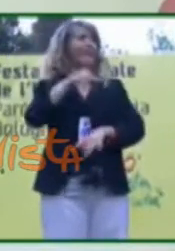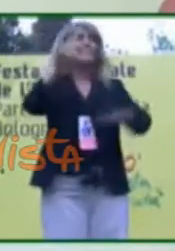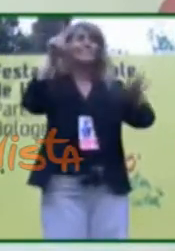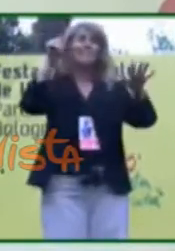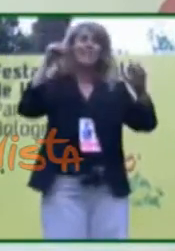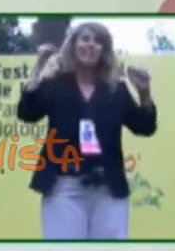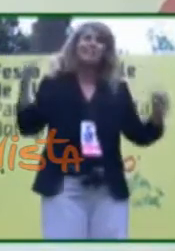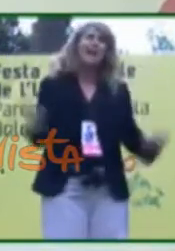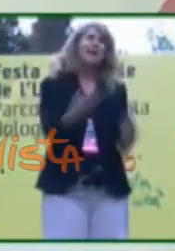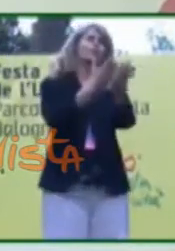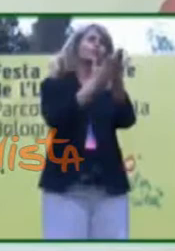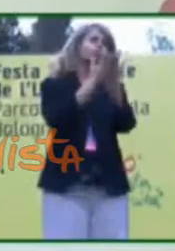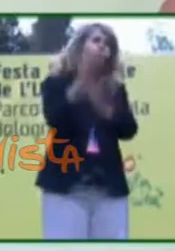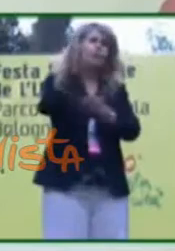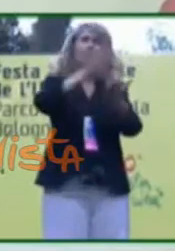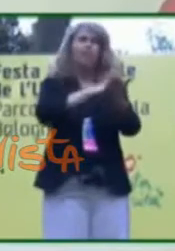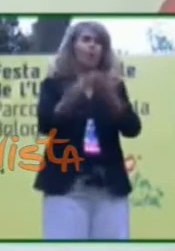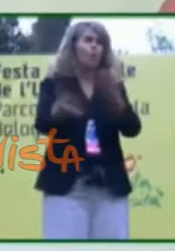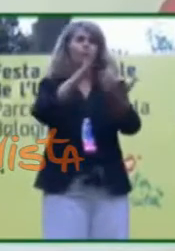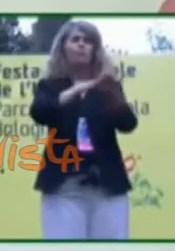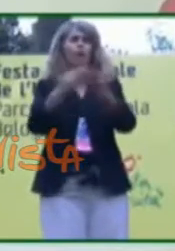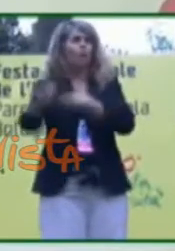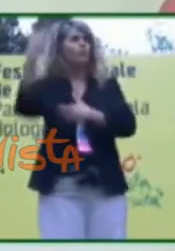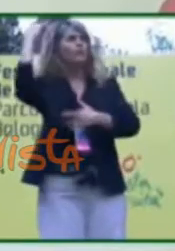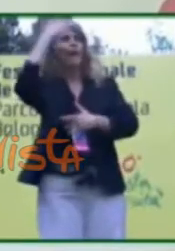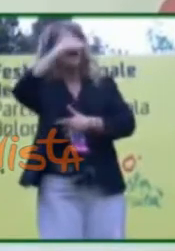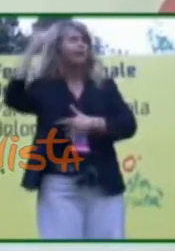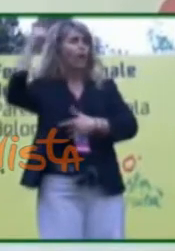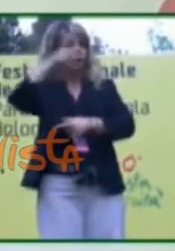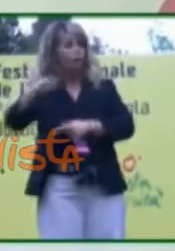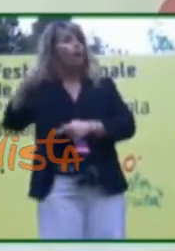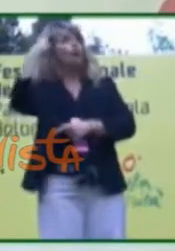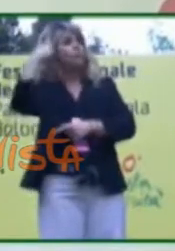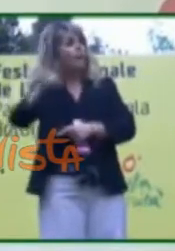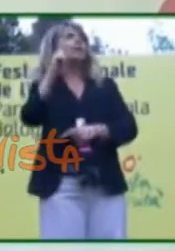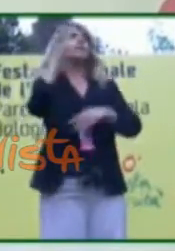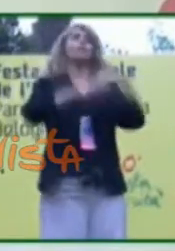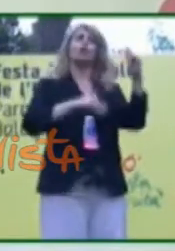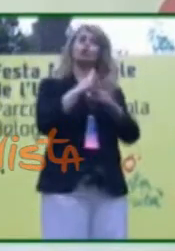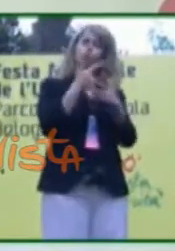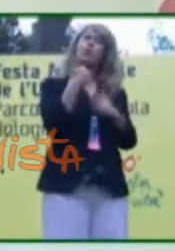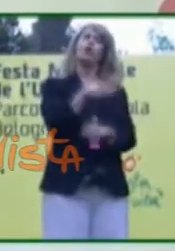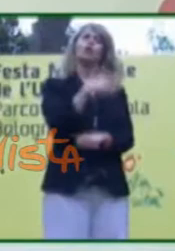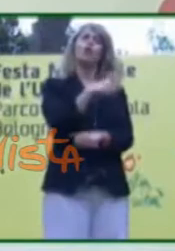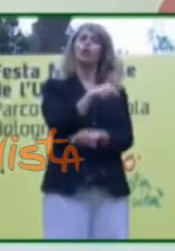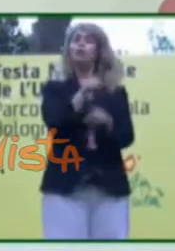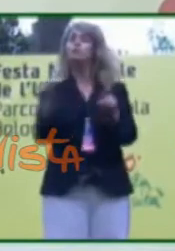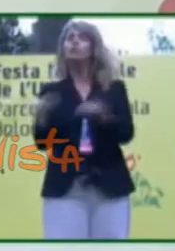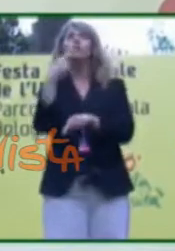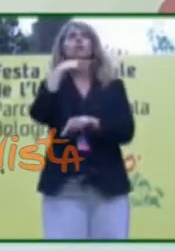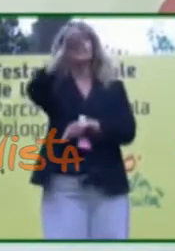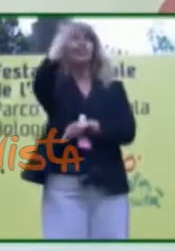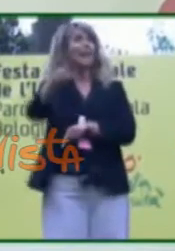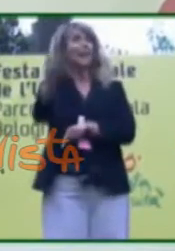desideroso di 70 anni di ideali ancora da costruire Prova a dire che questo non è un paese finito